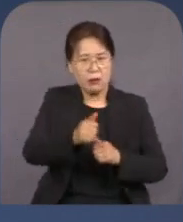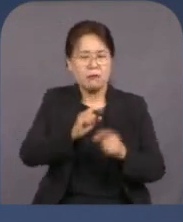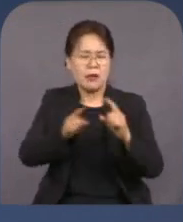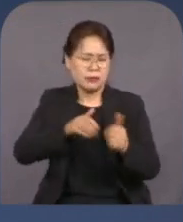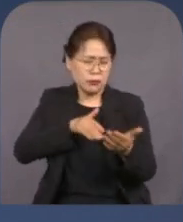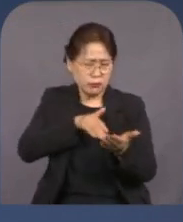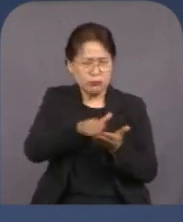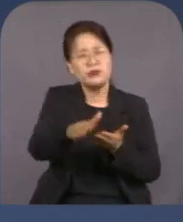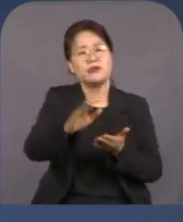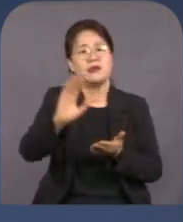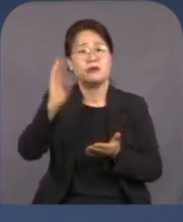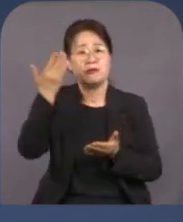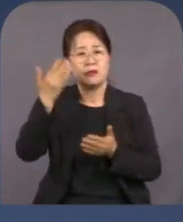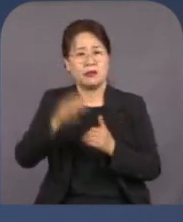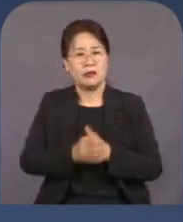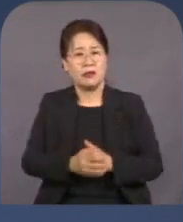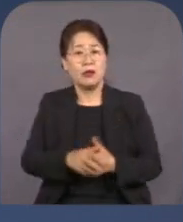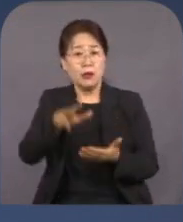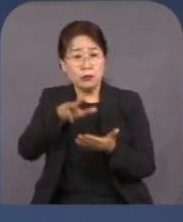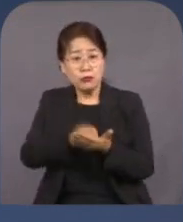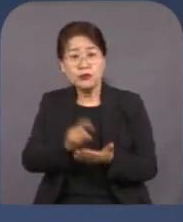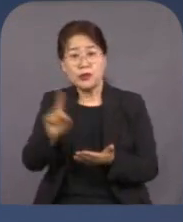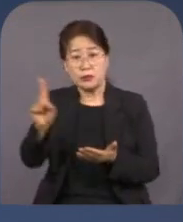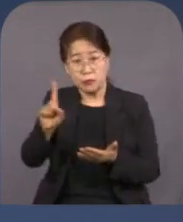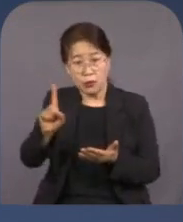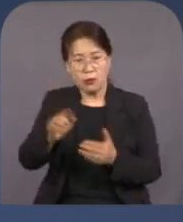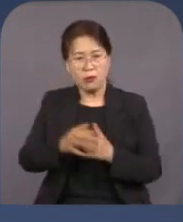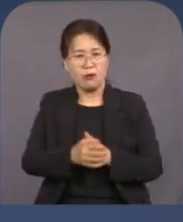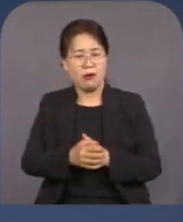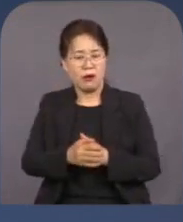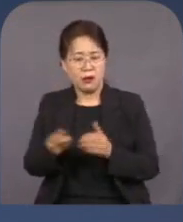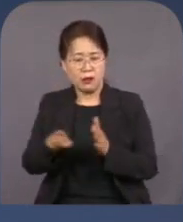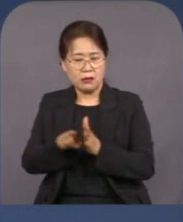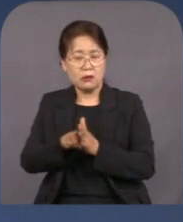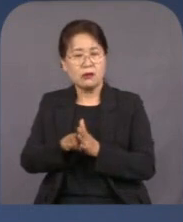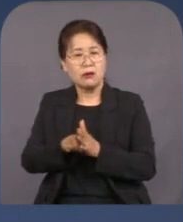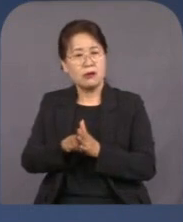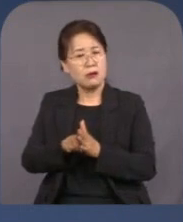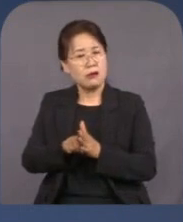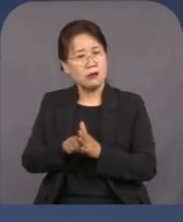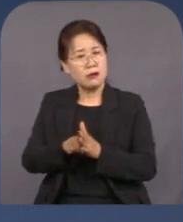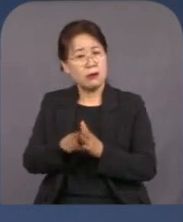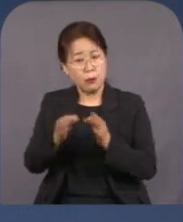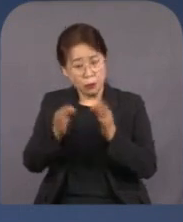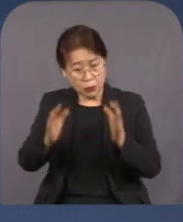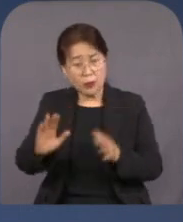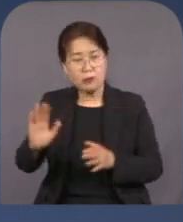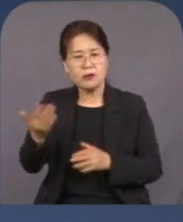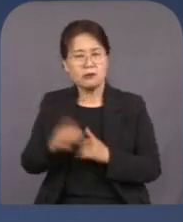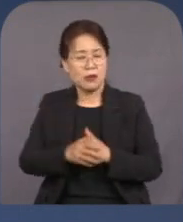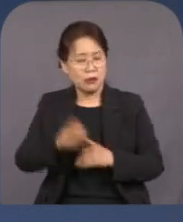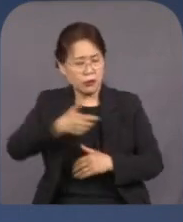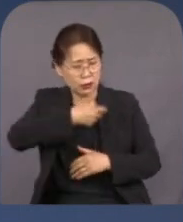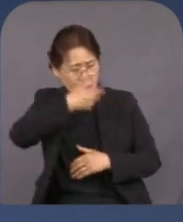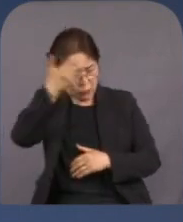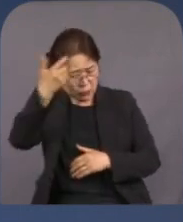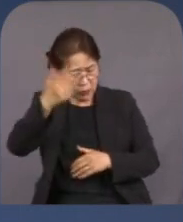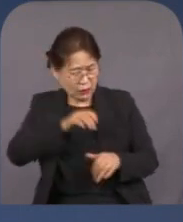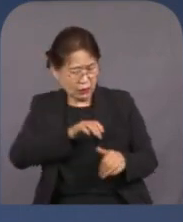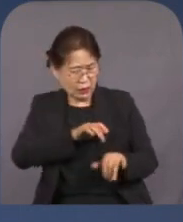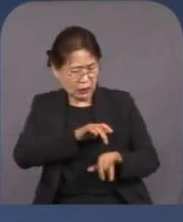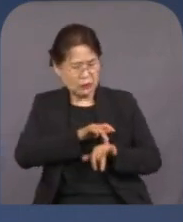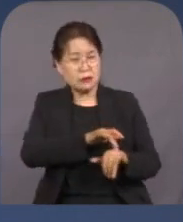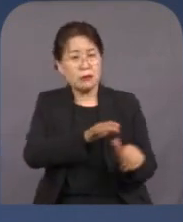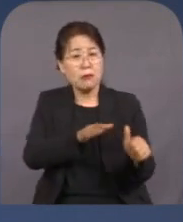물리쳐야 되잖아요 그런데 문제는 신앙생활 한지가 언젠데 꿈속에서 사탄의 공격을